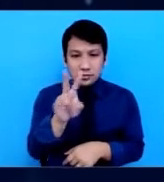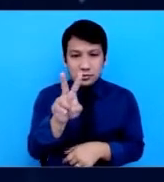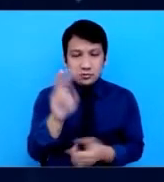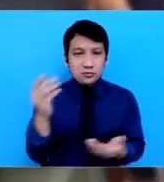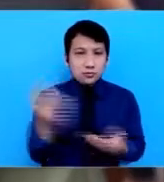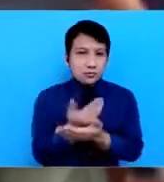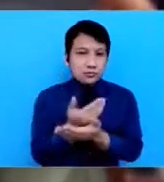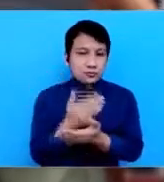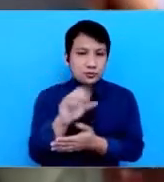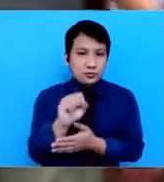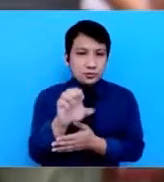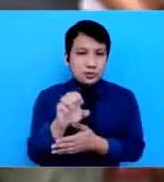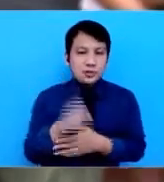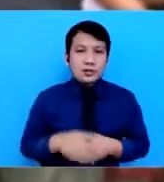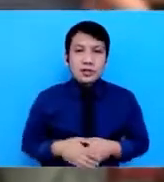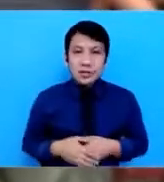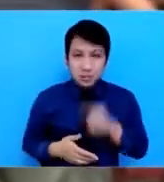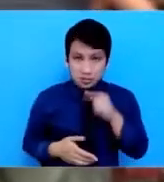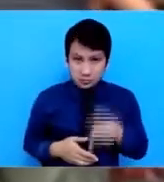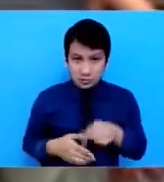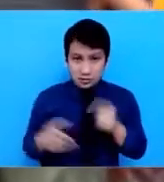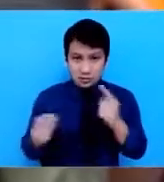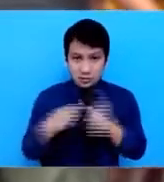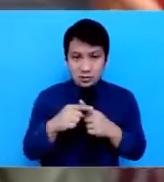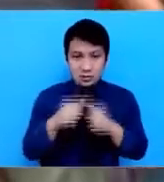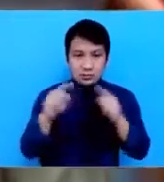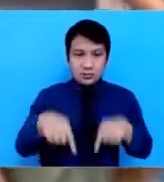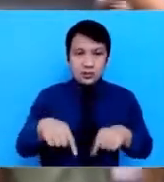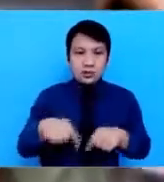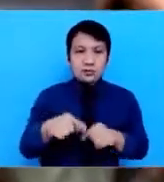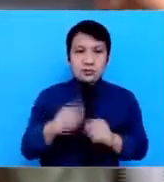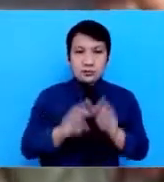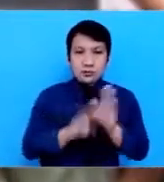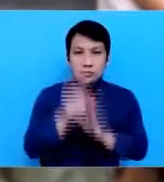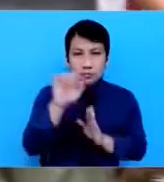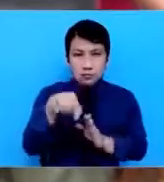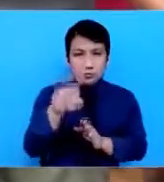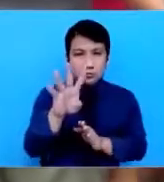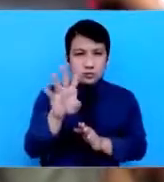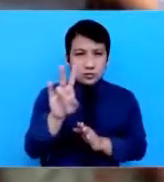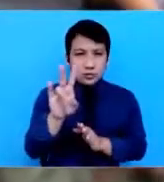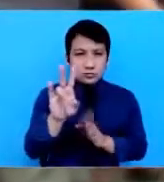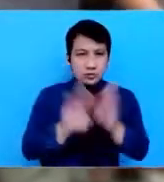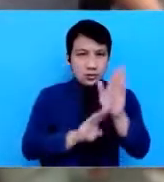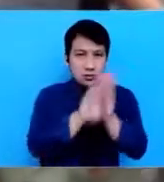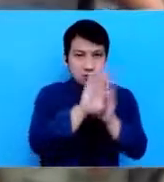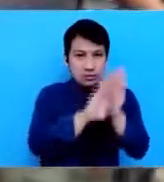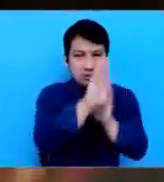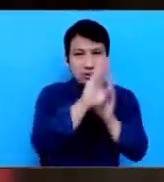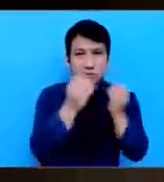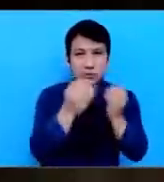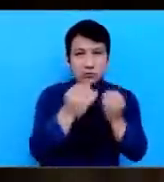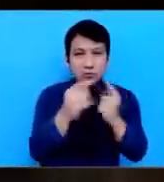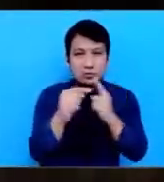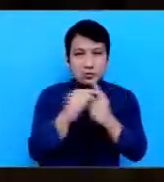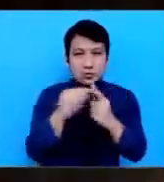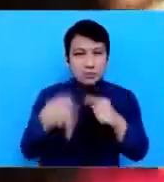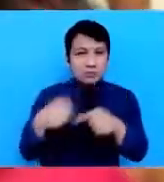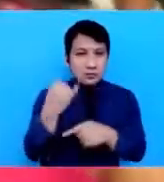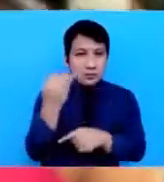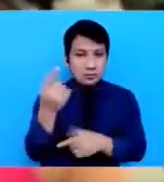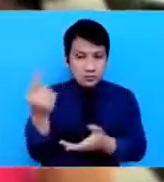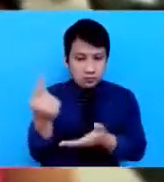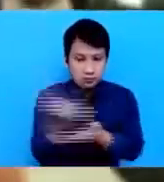cases. Sa tala naman ng Okta Research, umakyat sa 1.47 ang reproduction number sa NCR sa nakalipas na isang